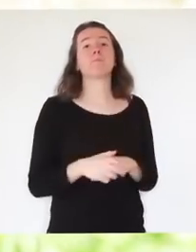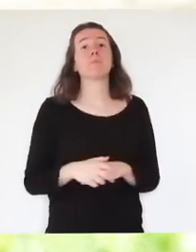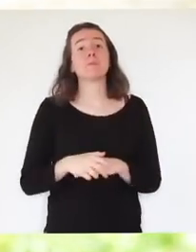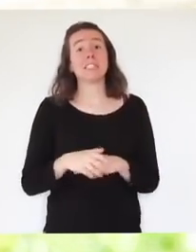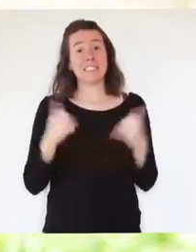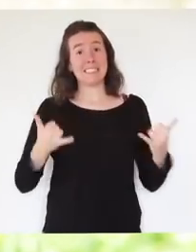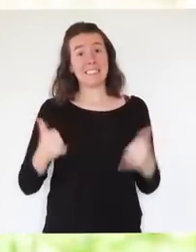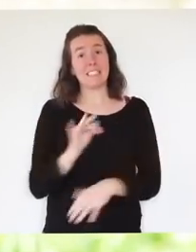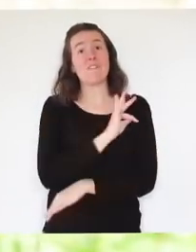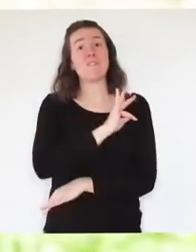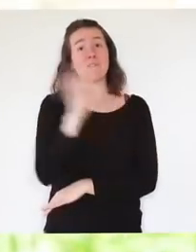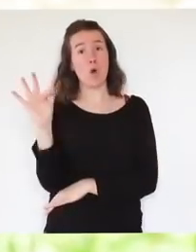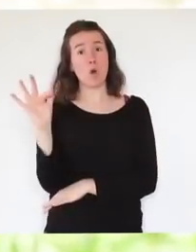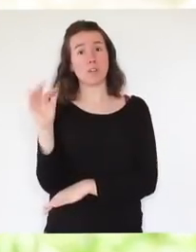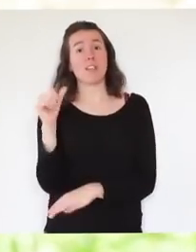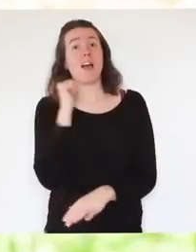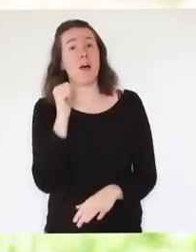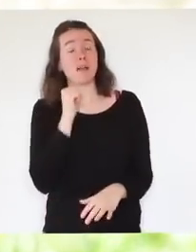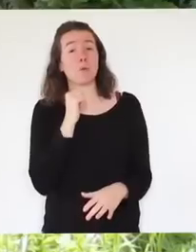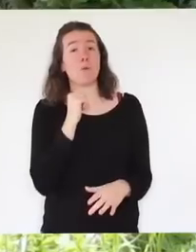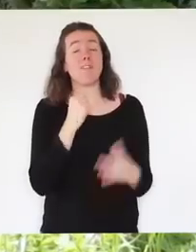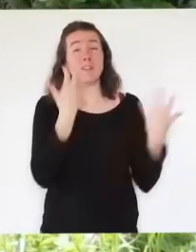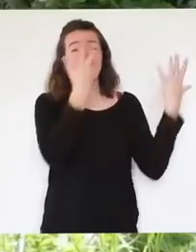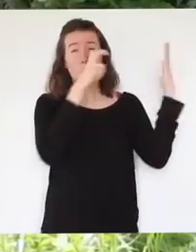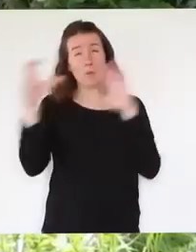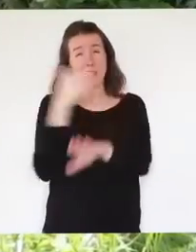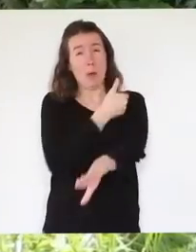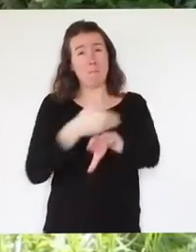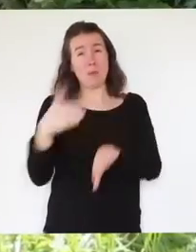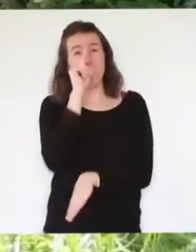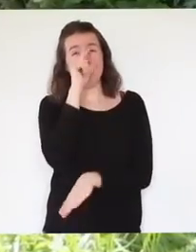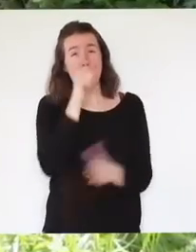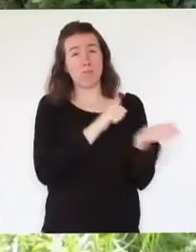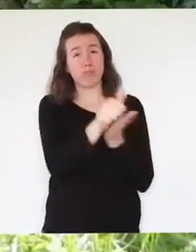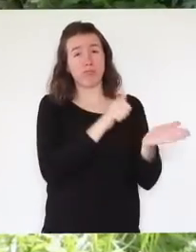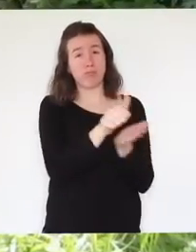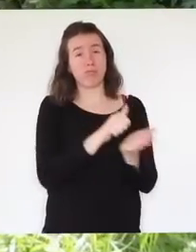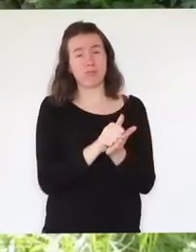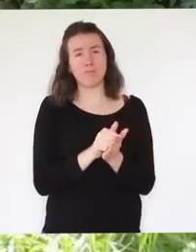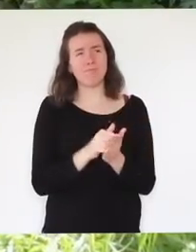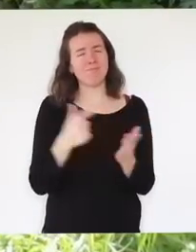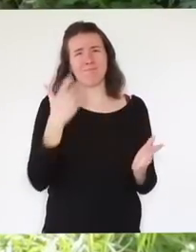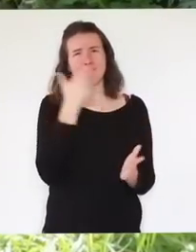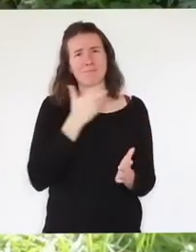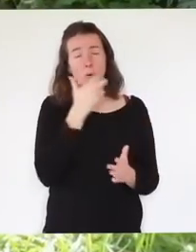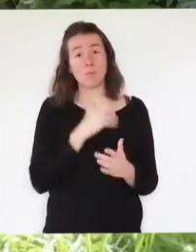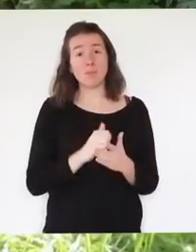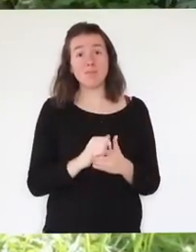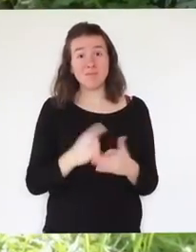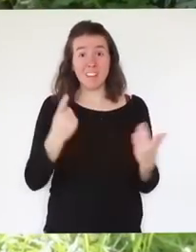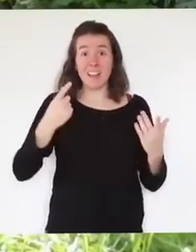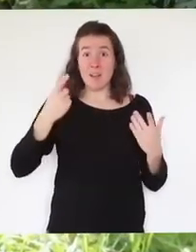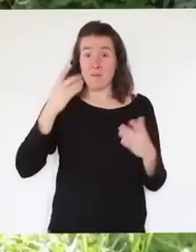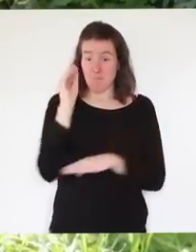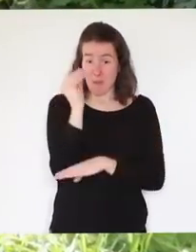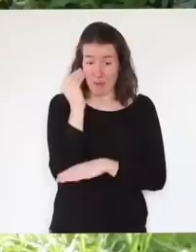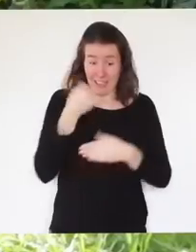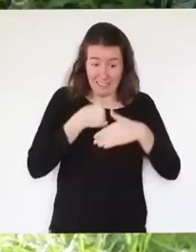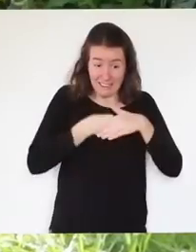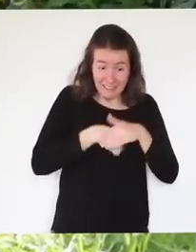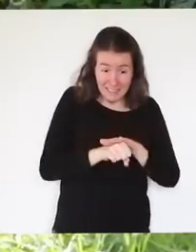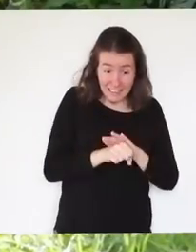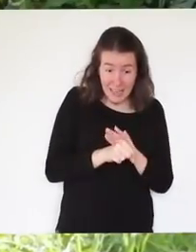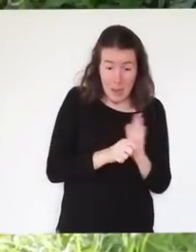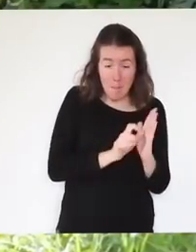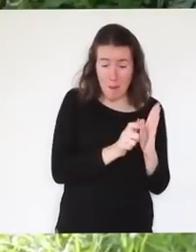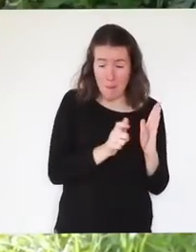dans les abattoirs en France. C'est un cycle infernal. Faire naître des poussins pour leur offrir cette existence misérable, c'est insupportable. Mais on peut mettre fin